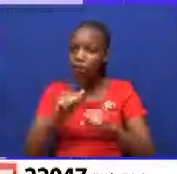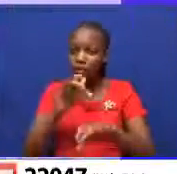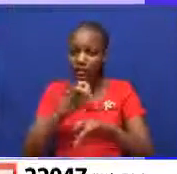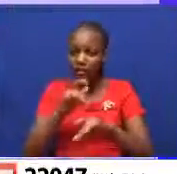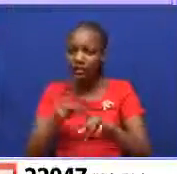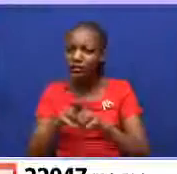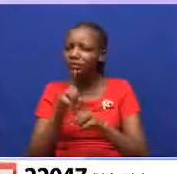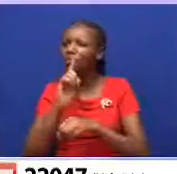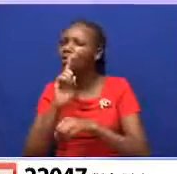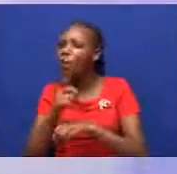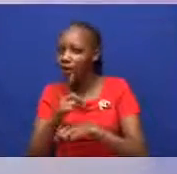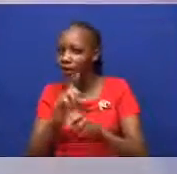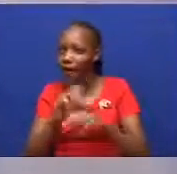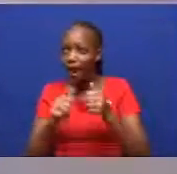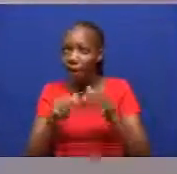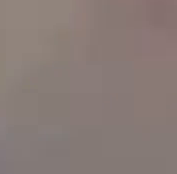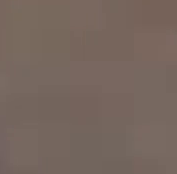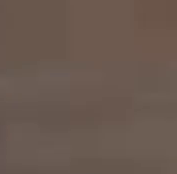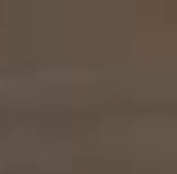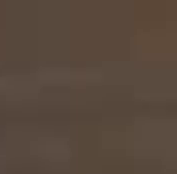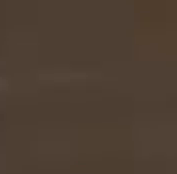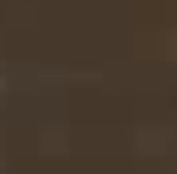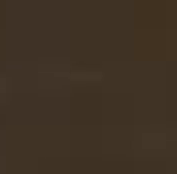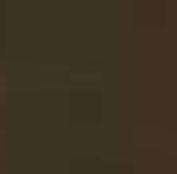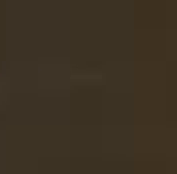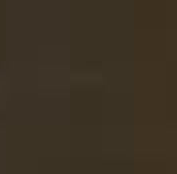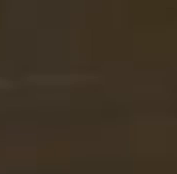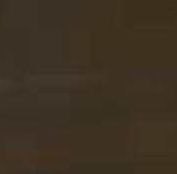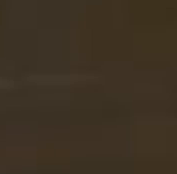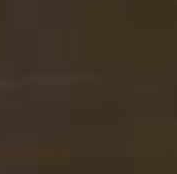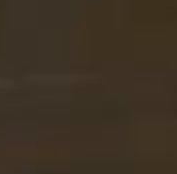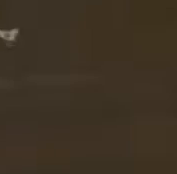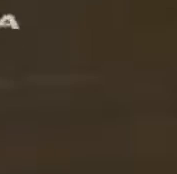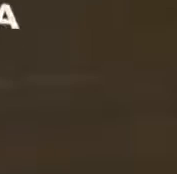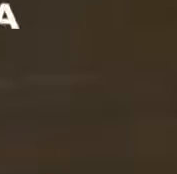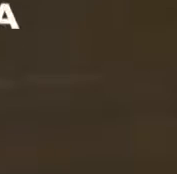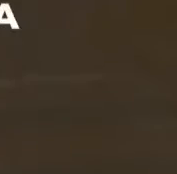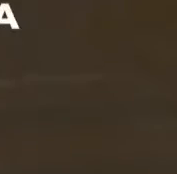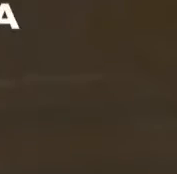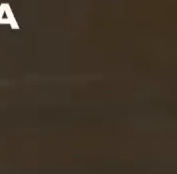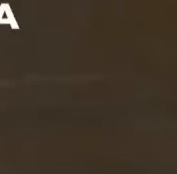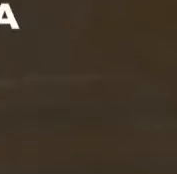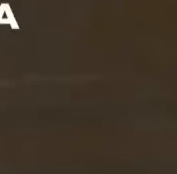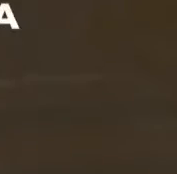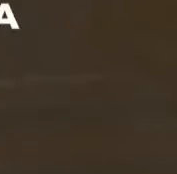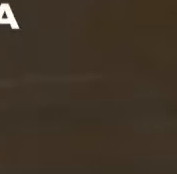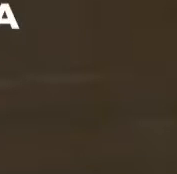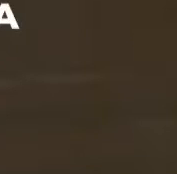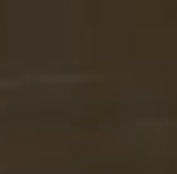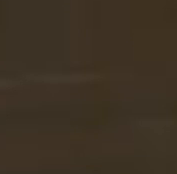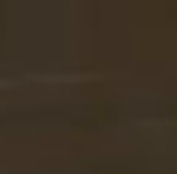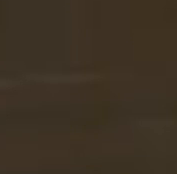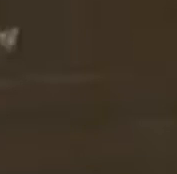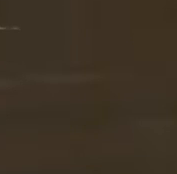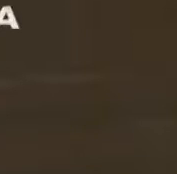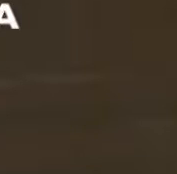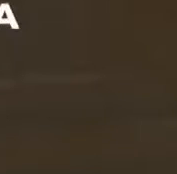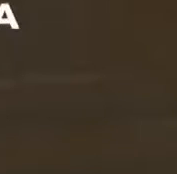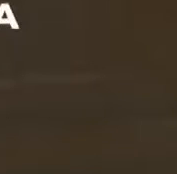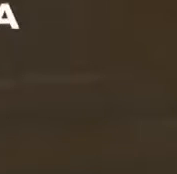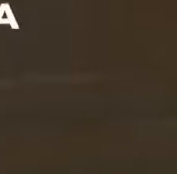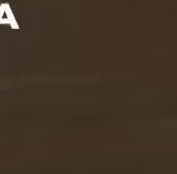wameonywa kubanduliwa na wawakilishi wodi wa kaunti husika ni Salim Mvurya wa Kwale, gavana Wycliffe Wangamati wa